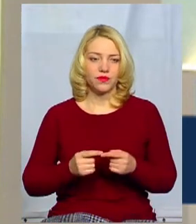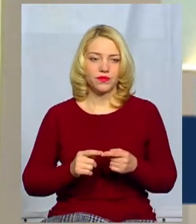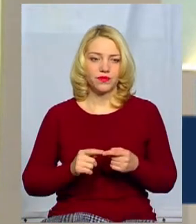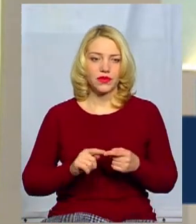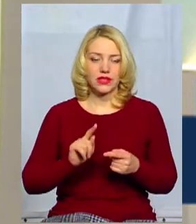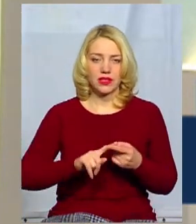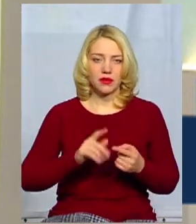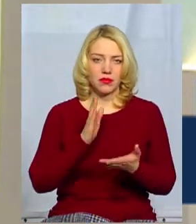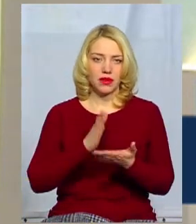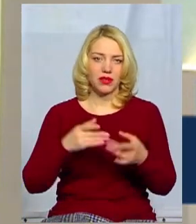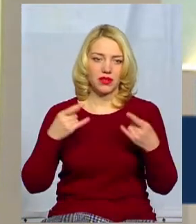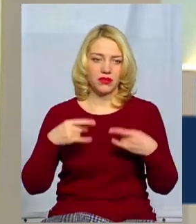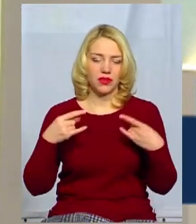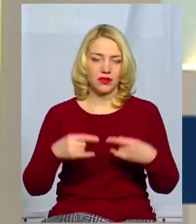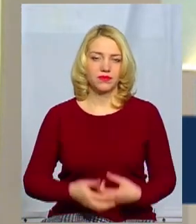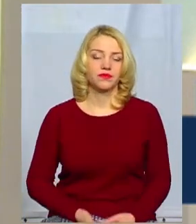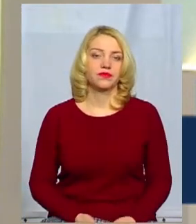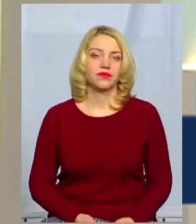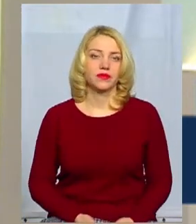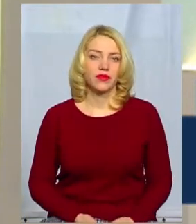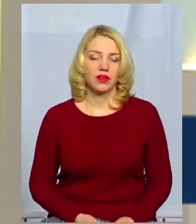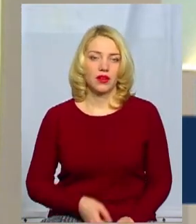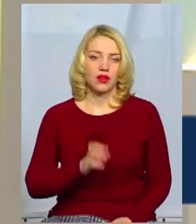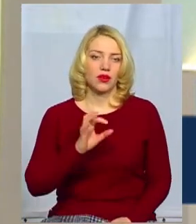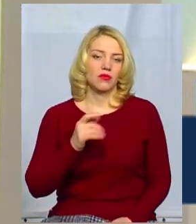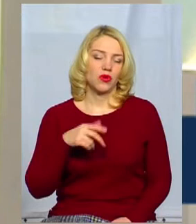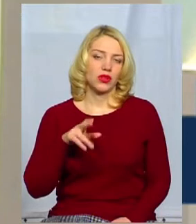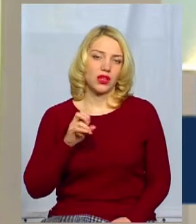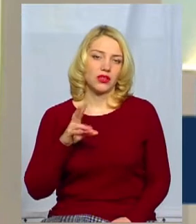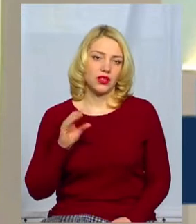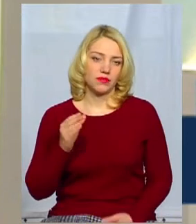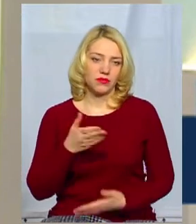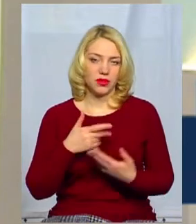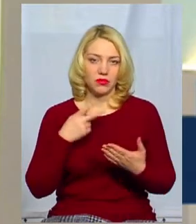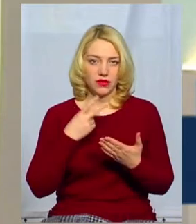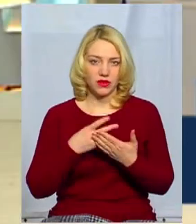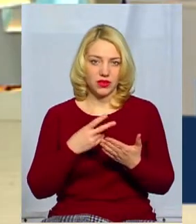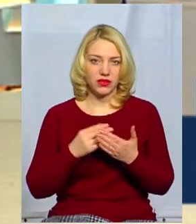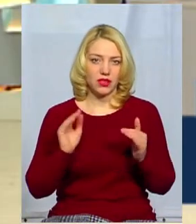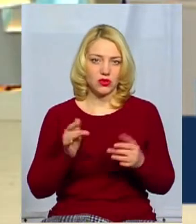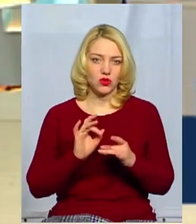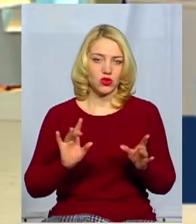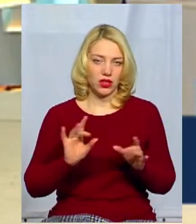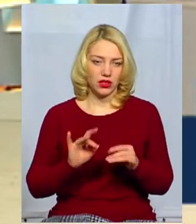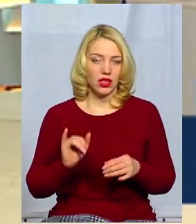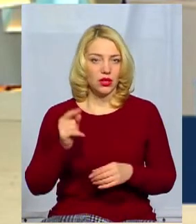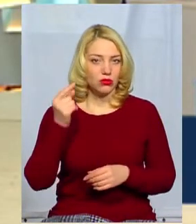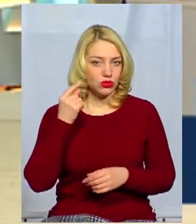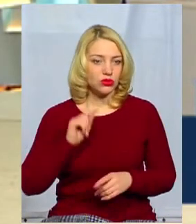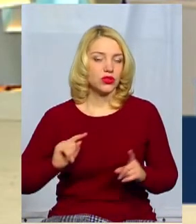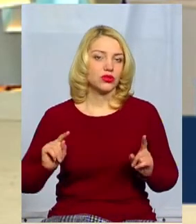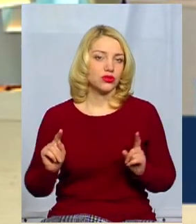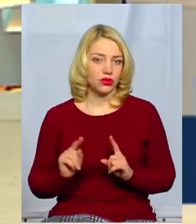Це прямий етер. Пане Богдане, ми подивилися сюжет і почули,